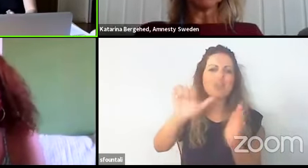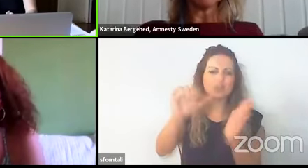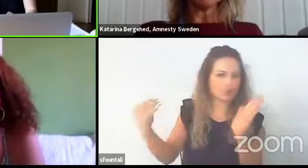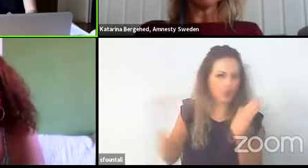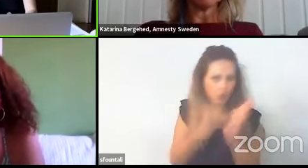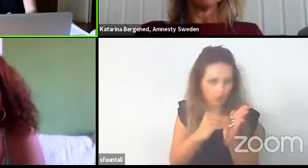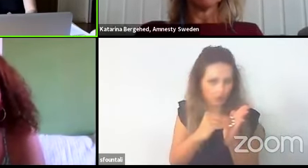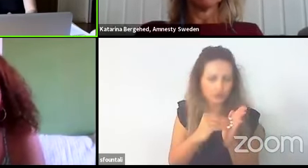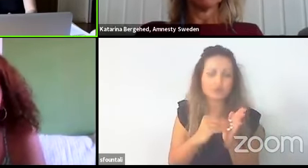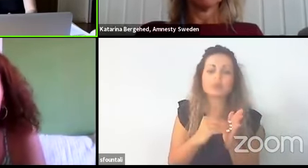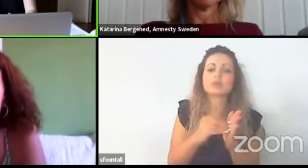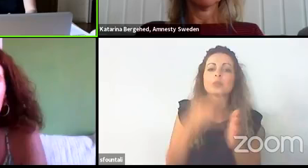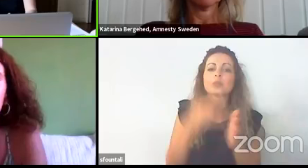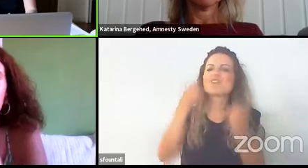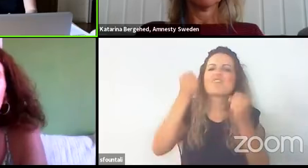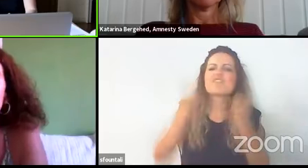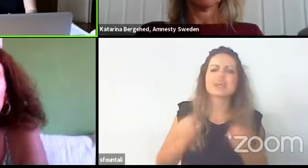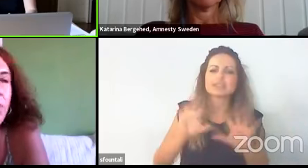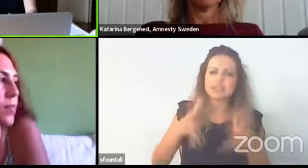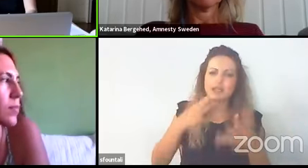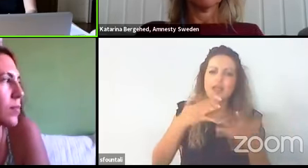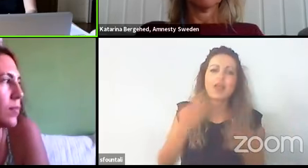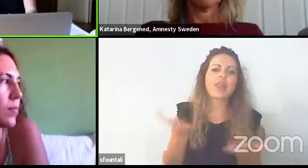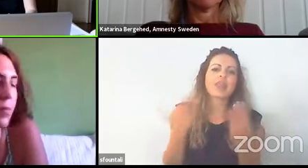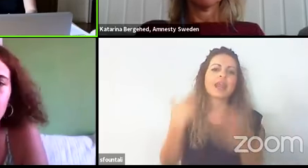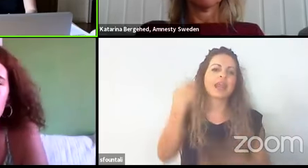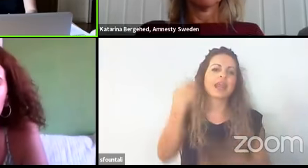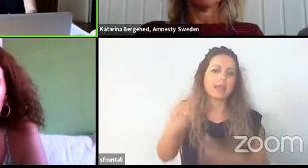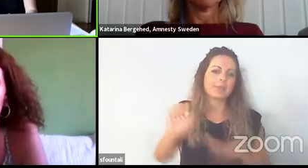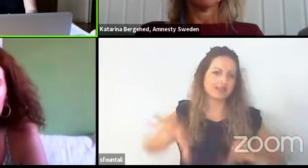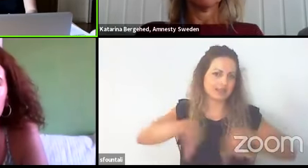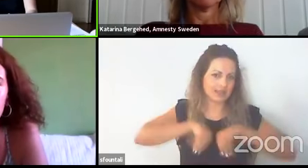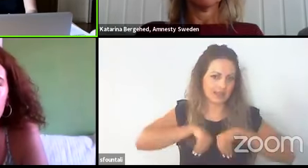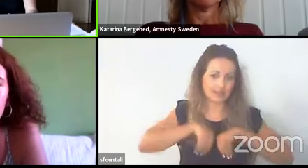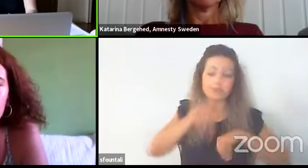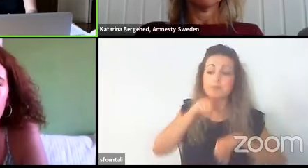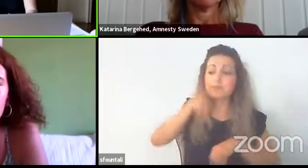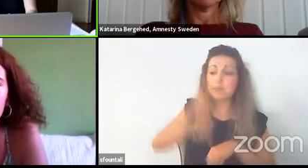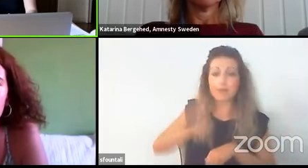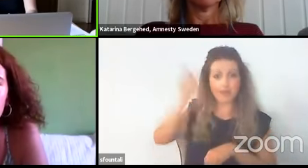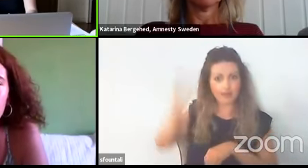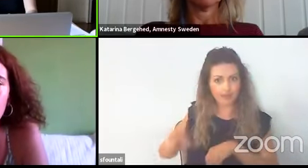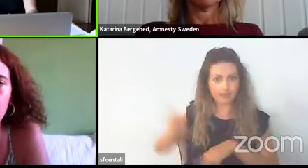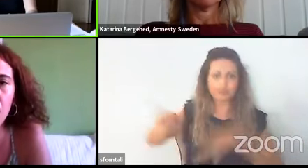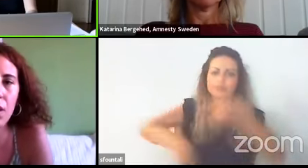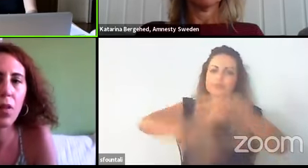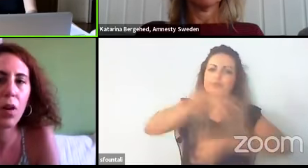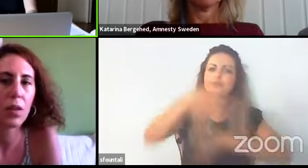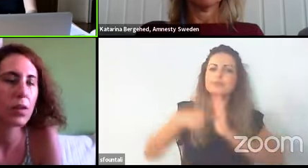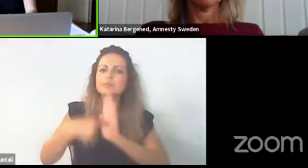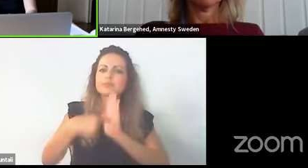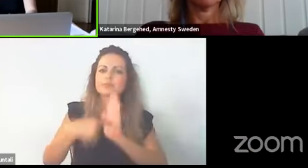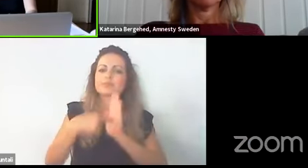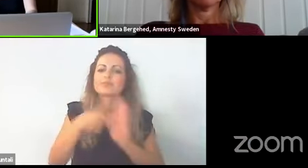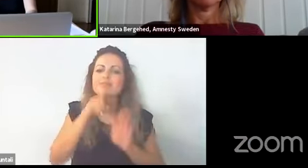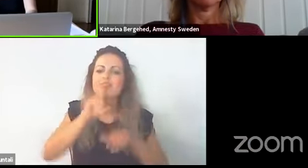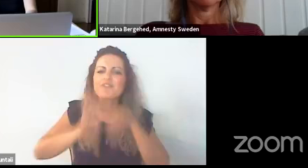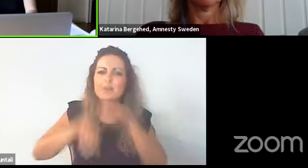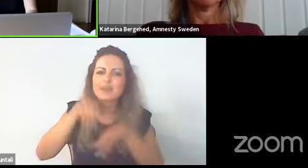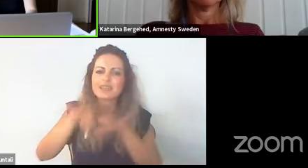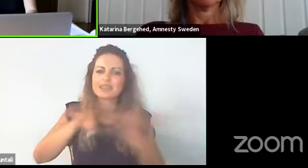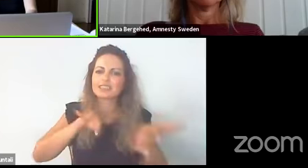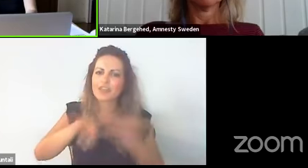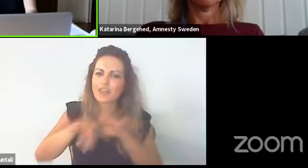συνένεσης. Σήμερα θα μας παρουσιάσει ακριβώς τα βήματα για το σχεδιασμό και την υλοποίηση αυτής της επιτυχημένης